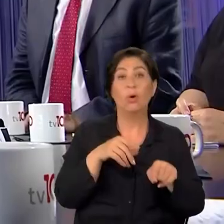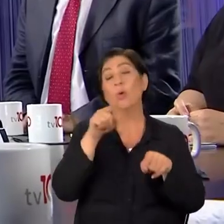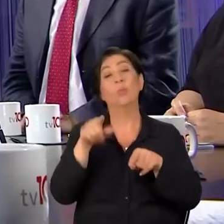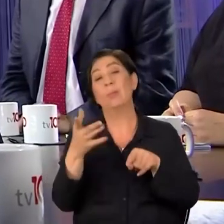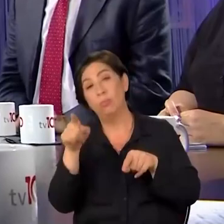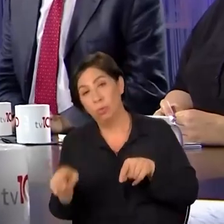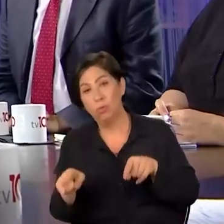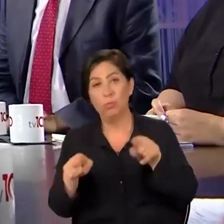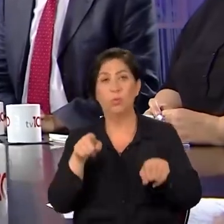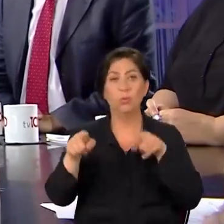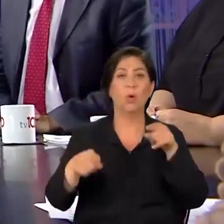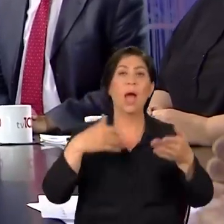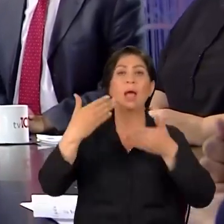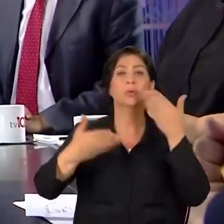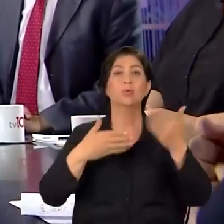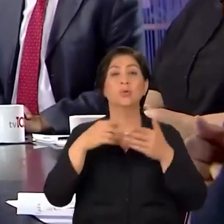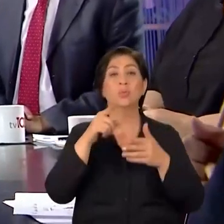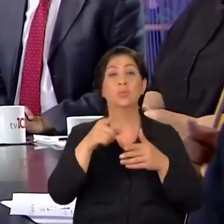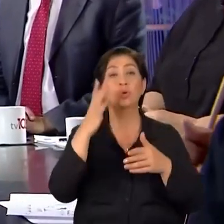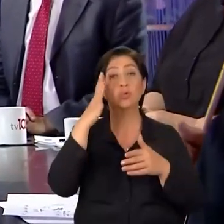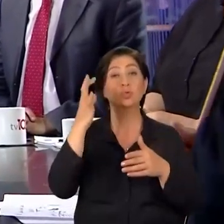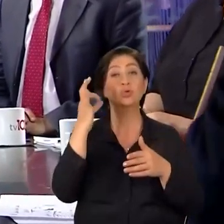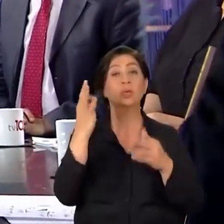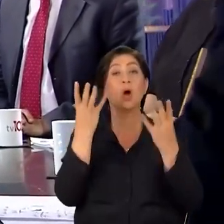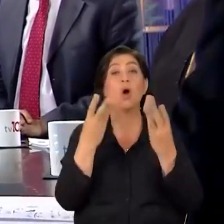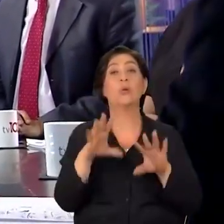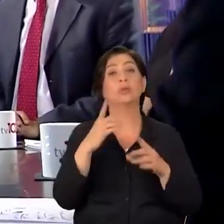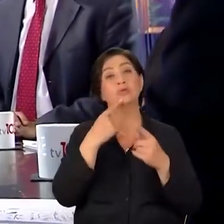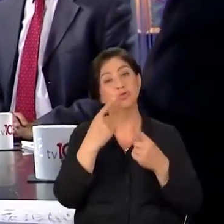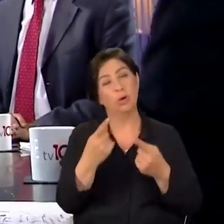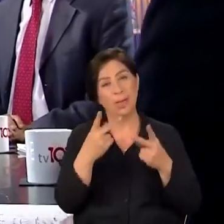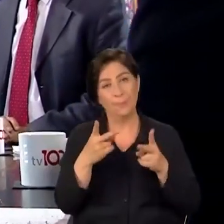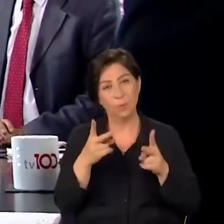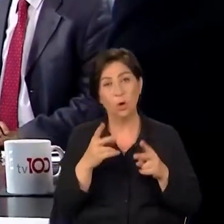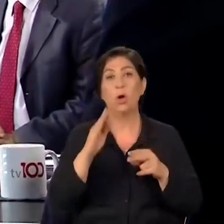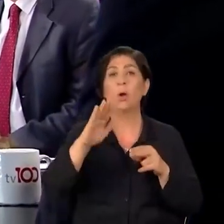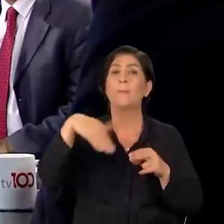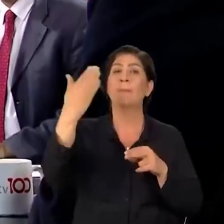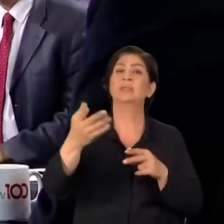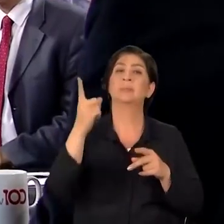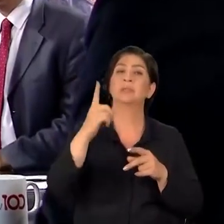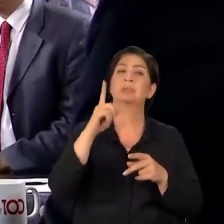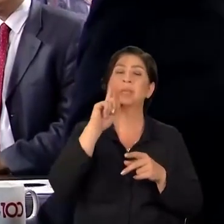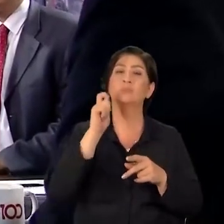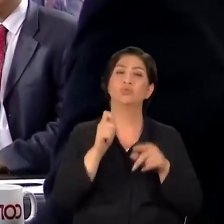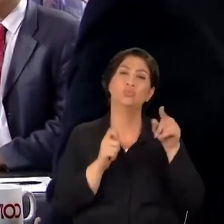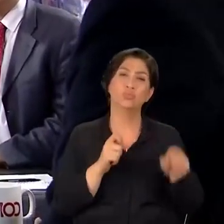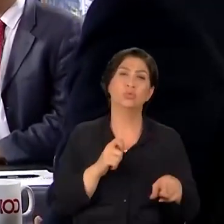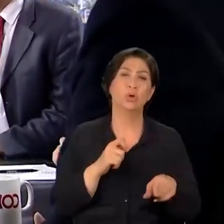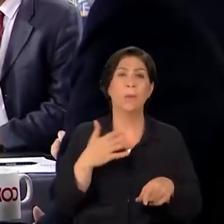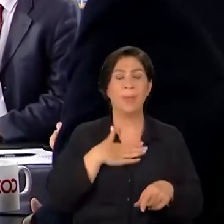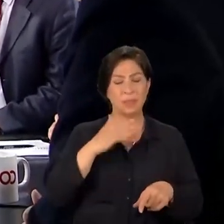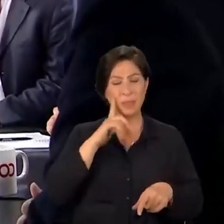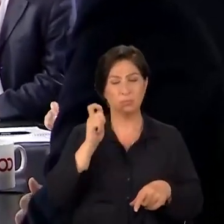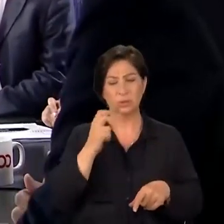şudur. Bilmem ne olmak şudur. Arkadan bunların hiçbirinin uzmanı olmadığı halde evet, bunu söyleyebiliyor. Evet, başka neden? Bir şarkıcı çıkıyor. Diyor ki namus